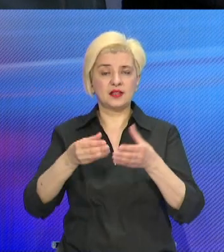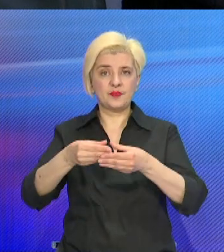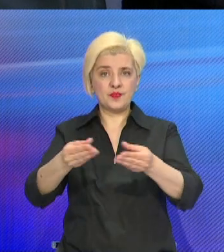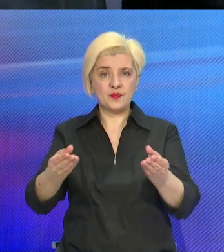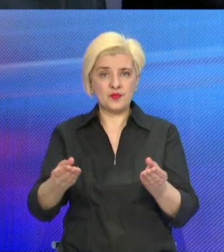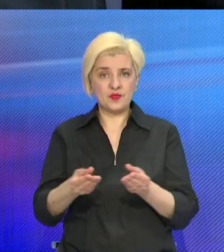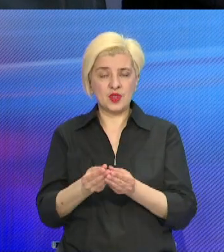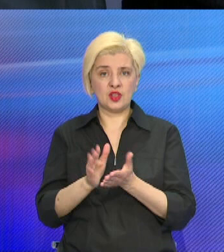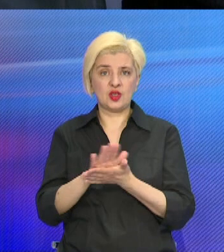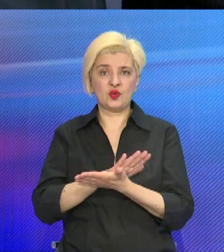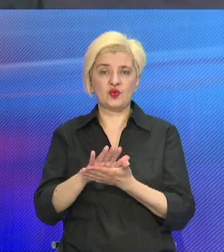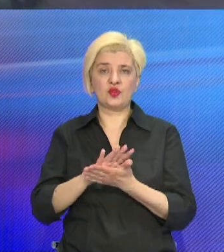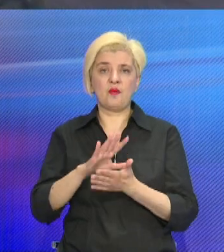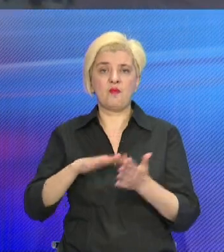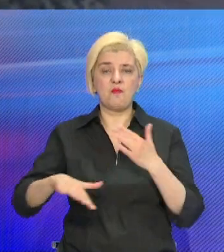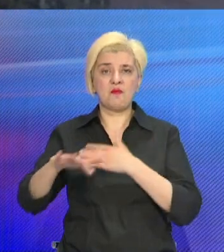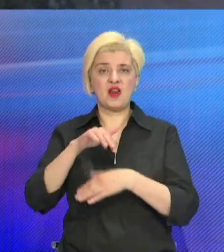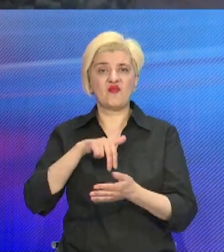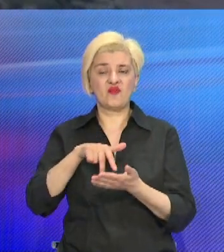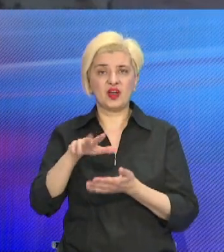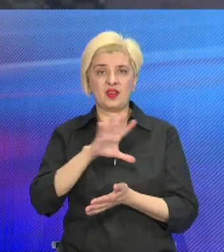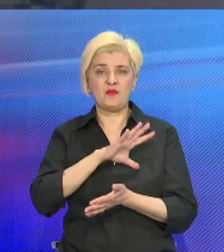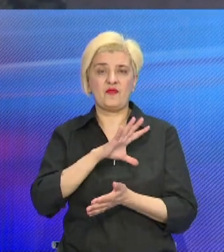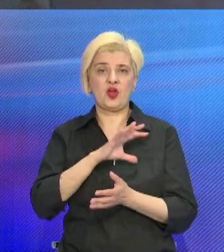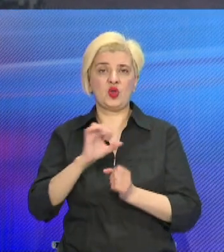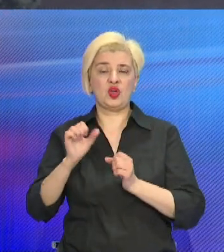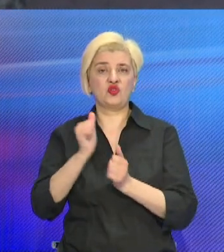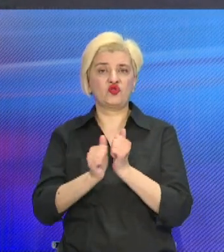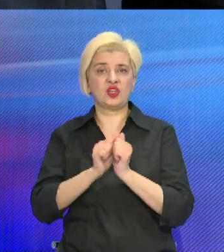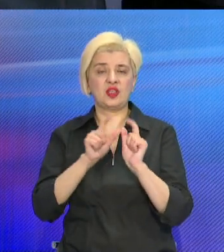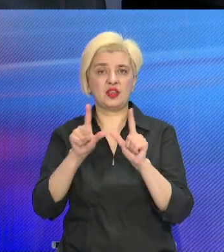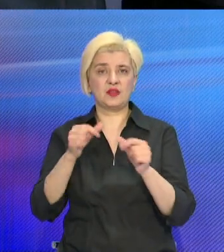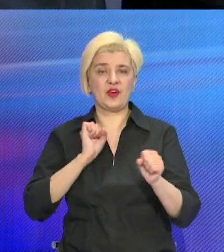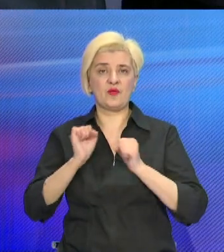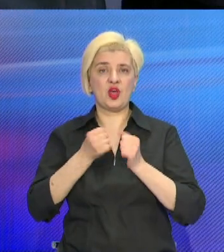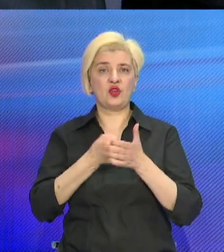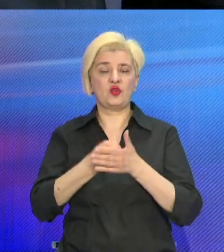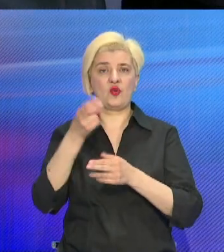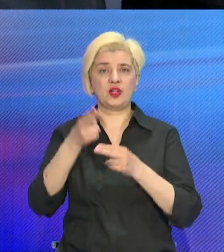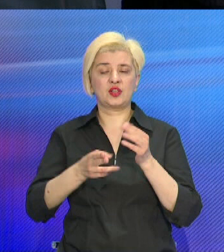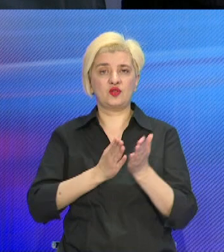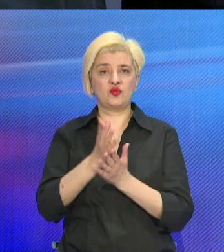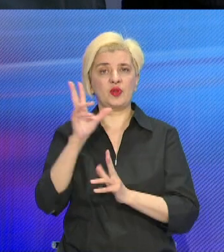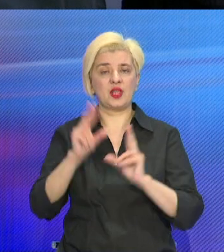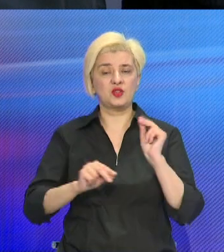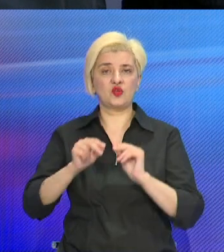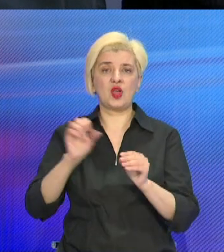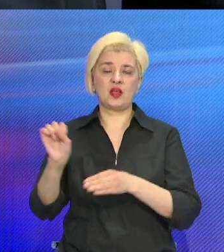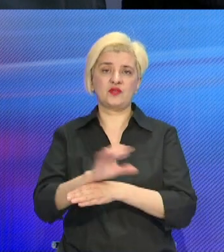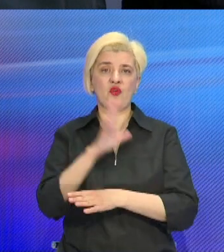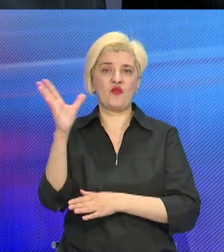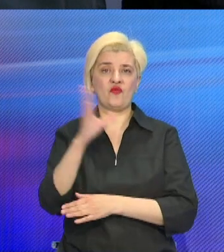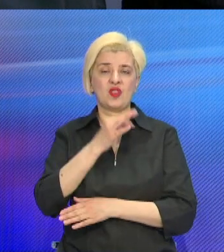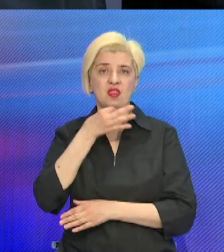разминируешь. Полевые выходы очень часто бывают. Часто ездим в командировки. До конца службы я надеюсь, что я освою все навыки саперного